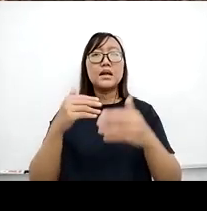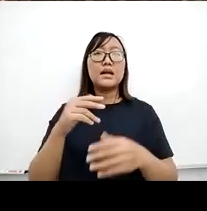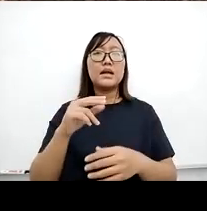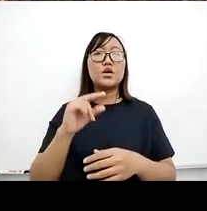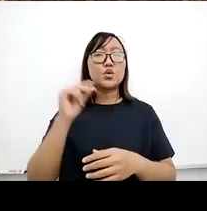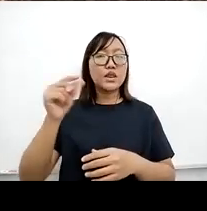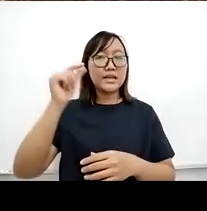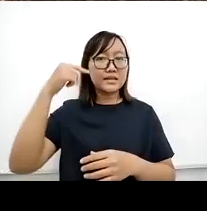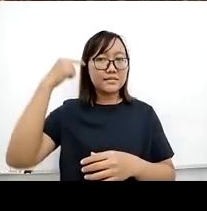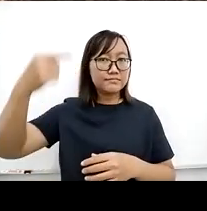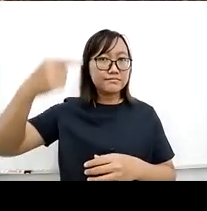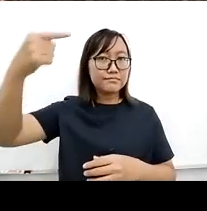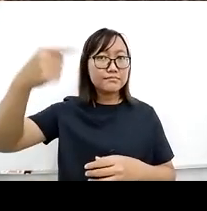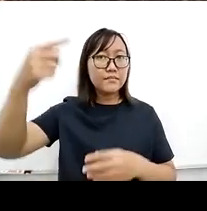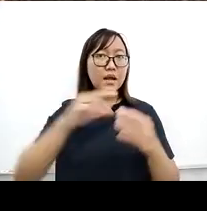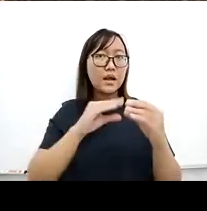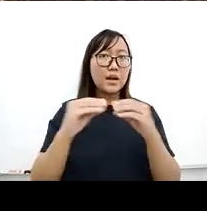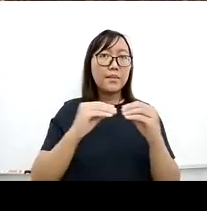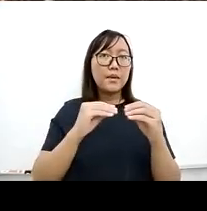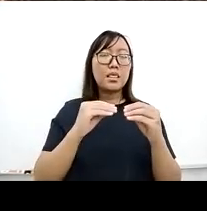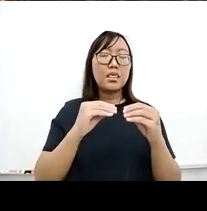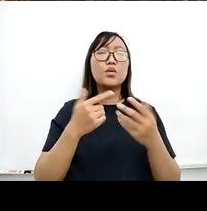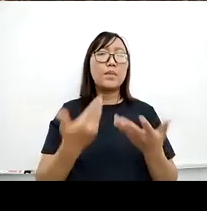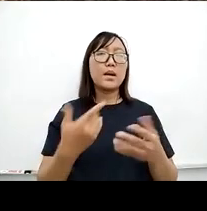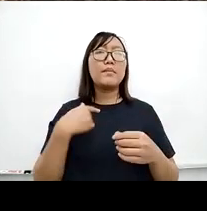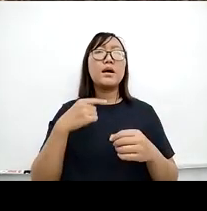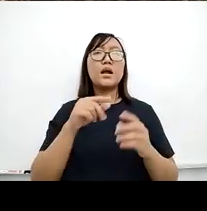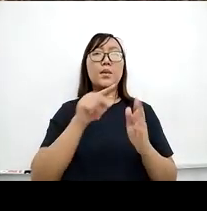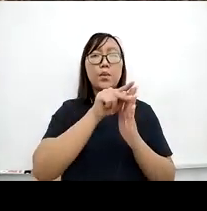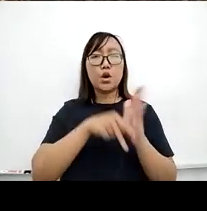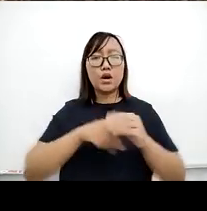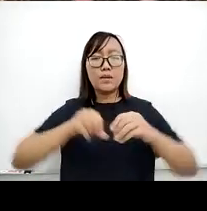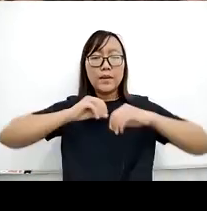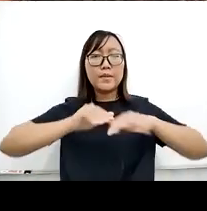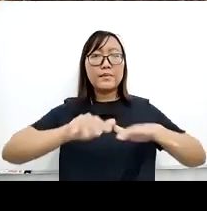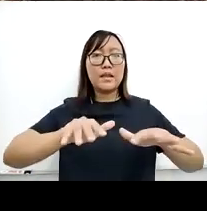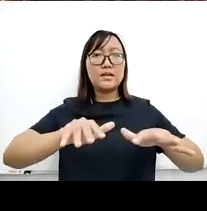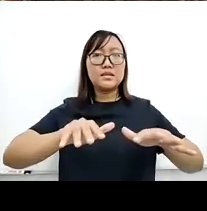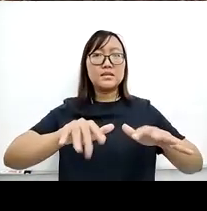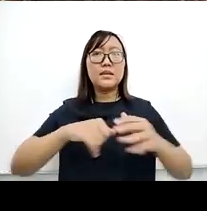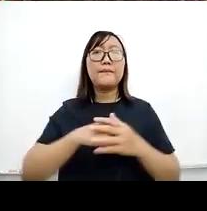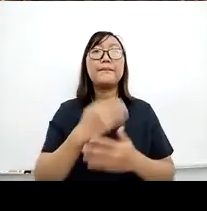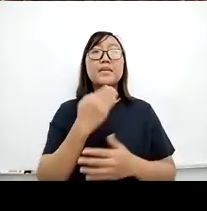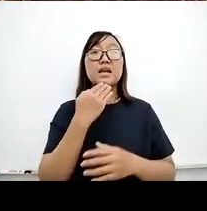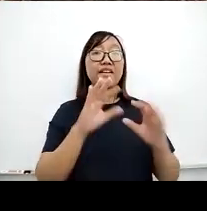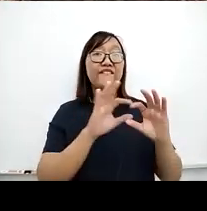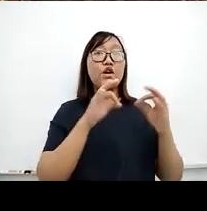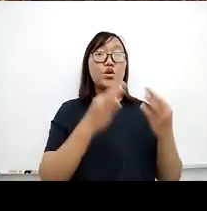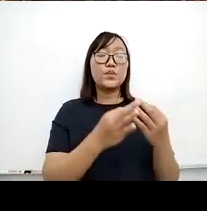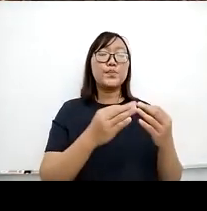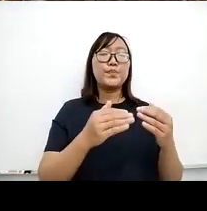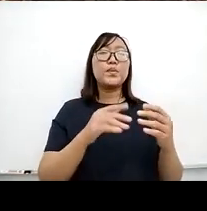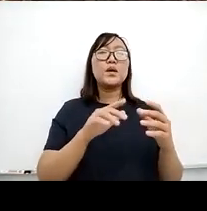terhadap implementasi project dalam forum tersebut biasanya disampaikan dipaparkan kondisi terakhir